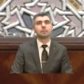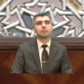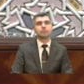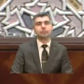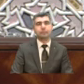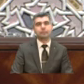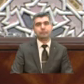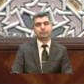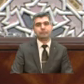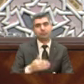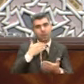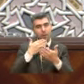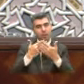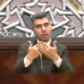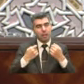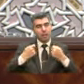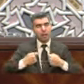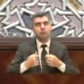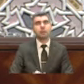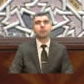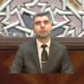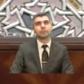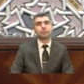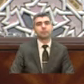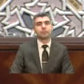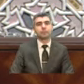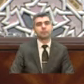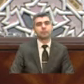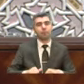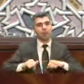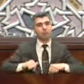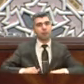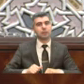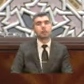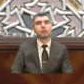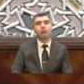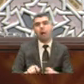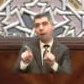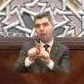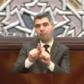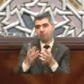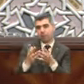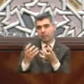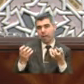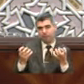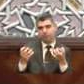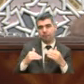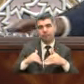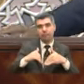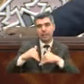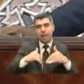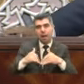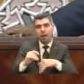للتعقيب. شكرا السيد الرئيس. السيد الوزير، كاين عدد كبير من الطرق